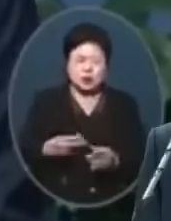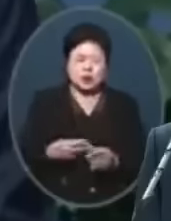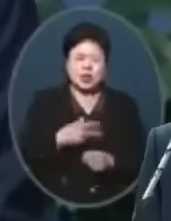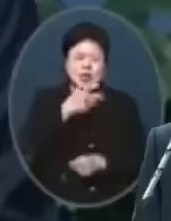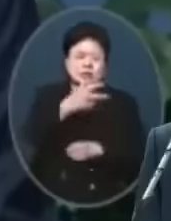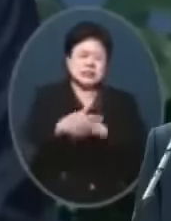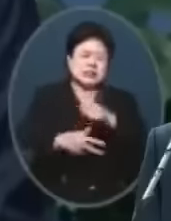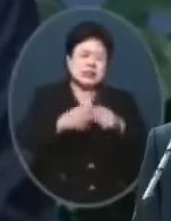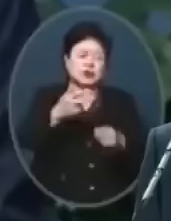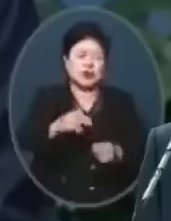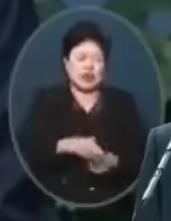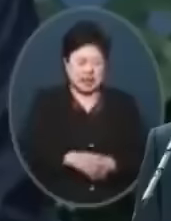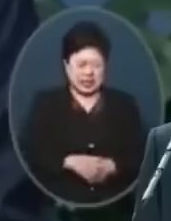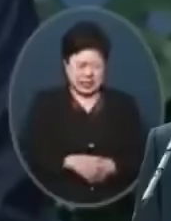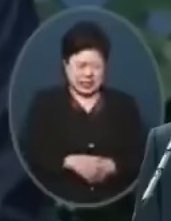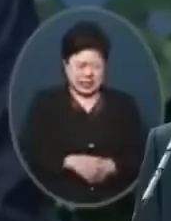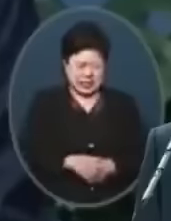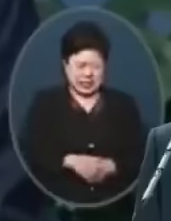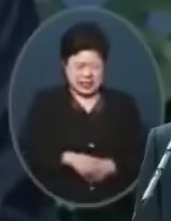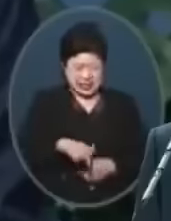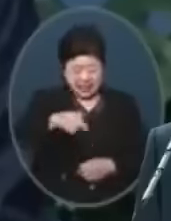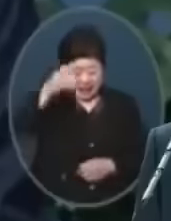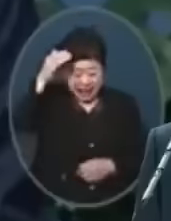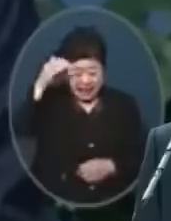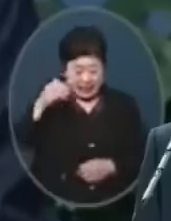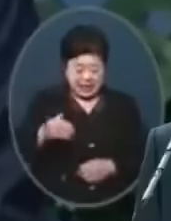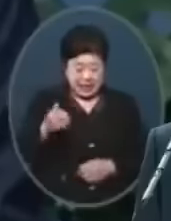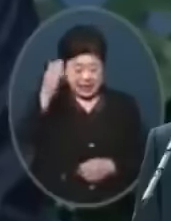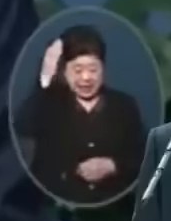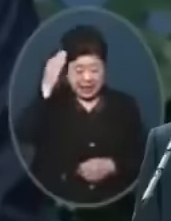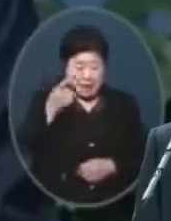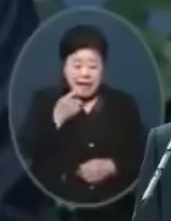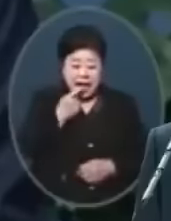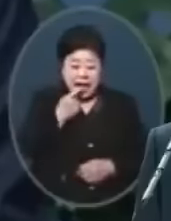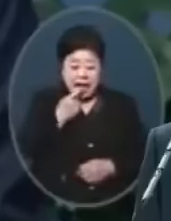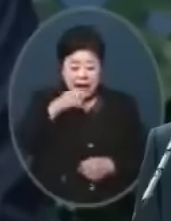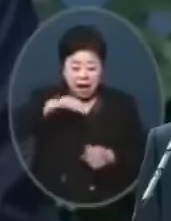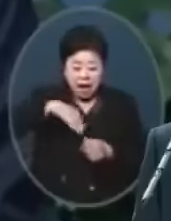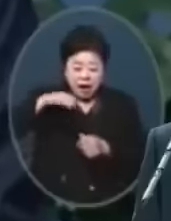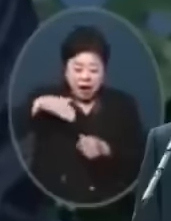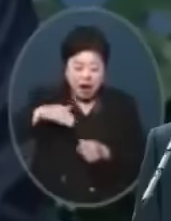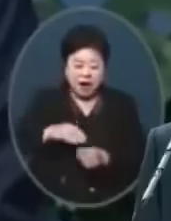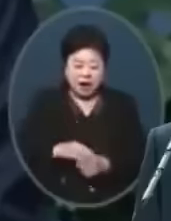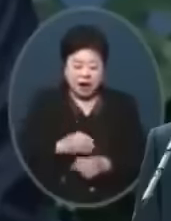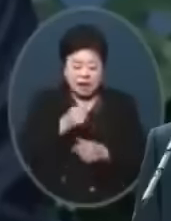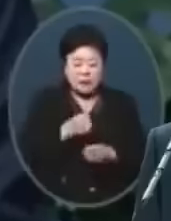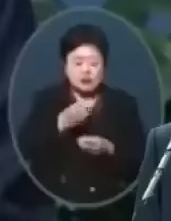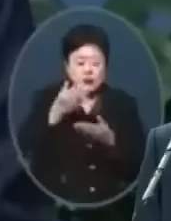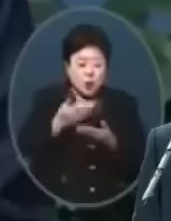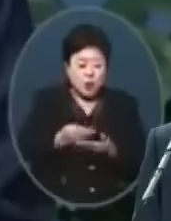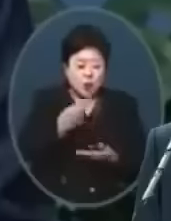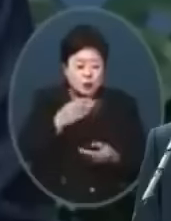얼룩덜룩이 나무를 가지고서 얼룩덜룩이 새끼에만 넣으면 내 것이 되겠다 하는 하나님의